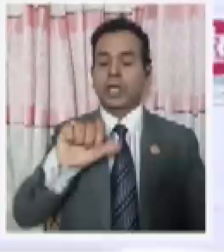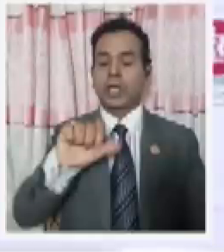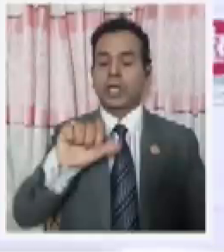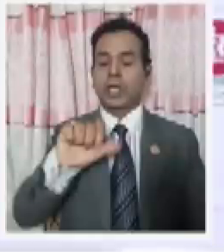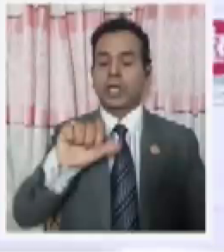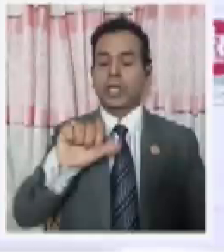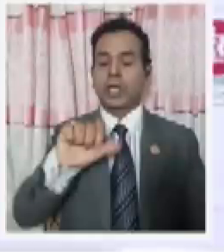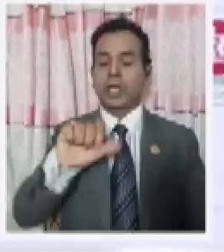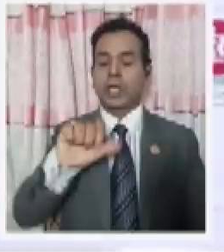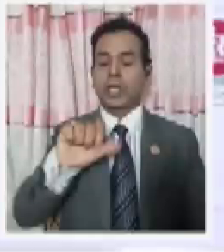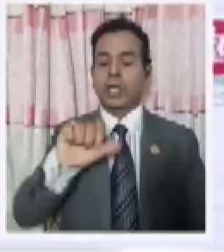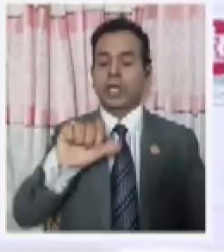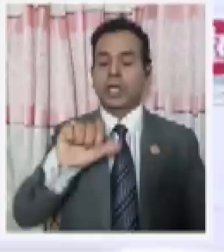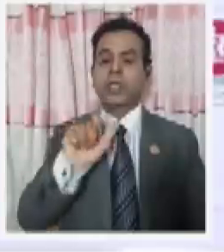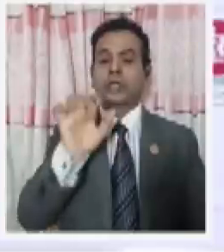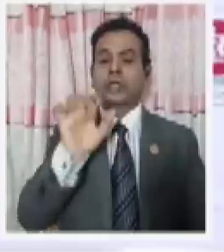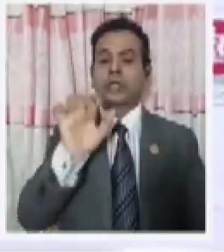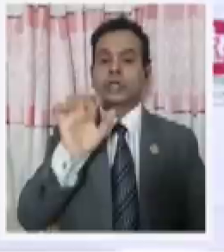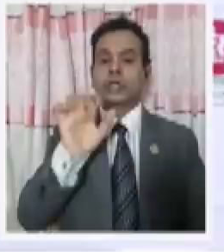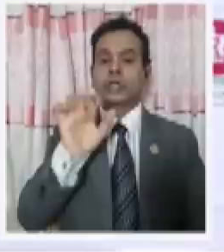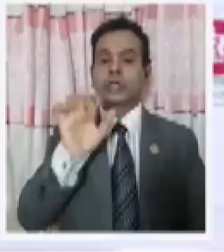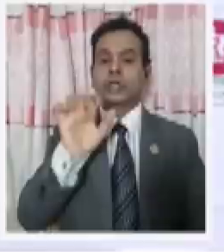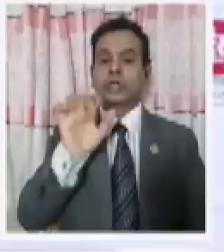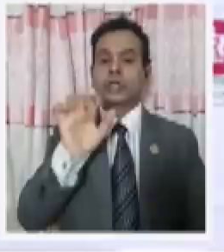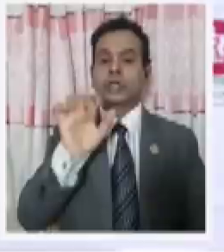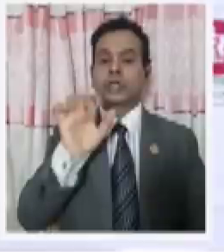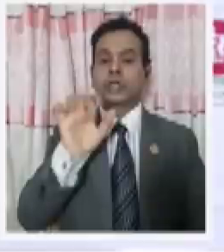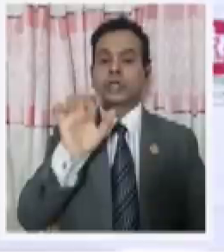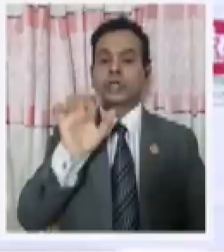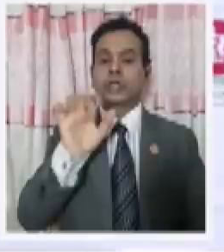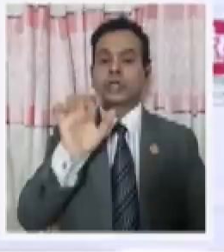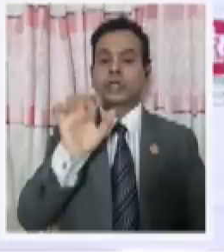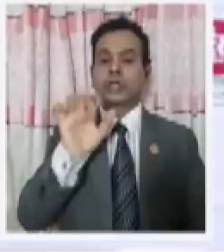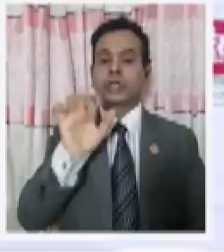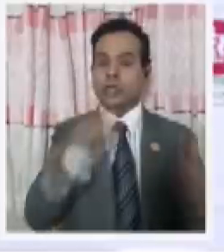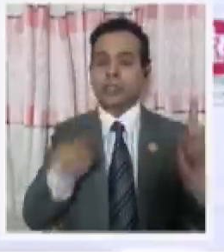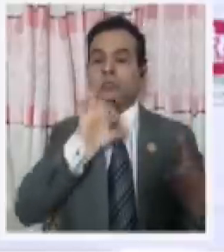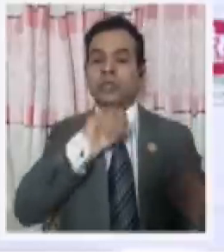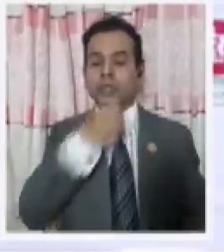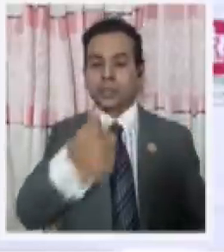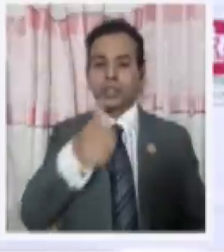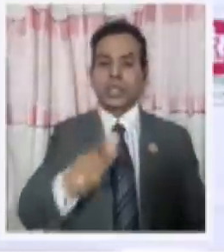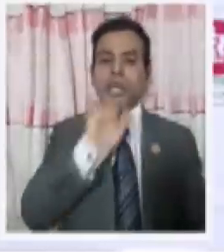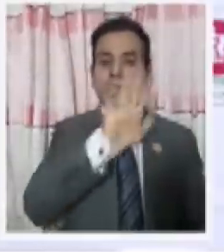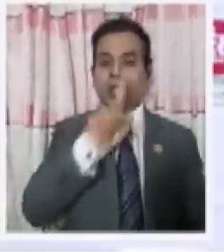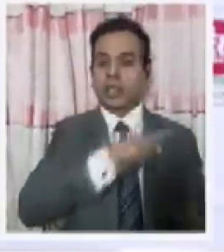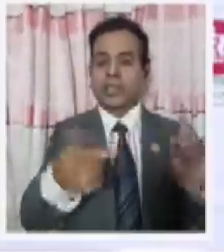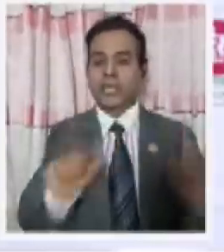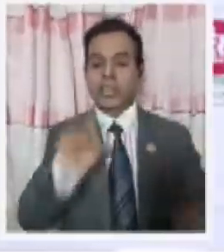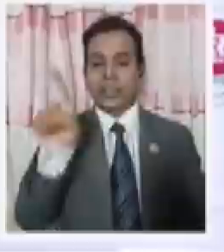81-90 বছরের মধ্যে 1 জন। এ পর্যন্ত বিভিন্ন বয়সের মানুষ যারা মৃত্যুবরণ করেছেন